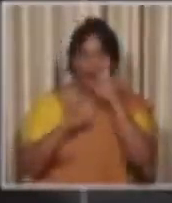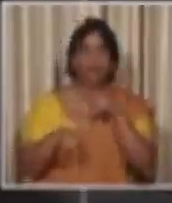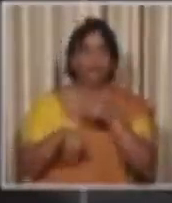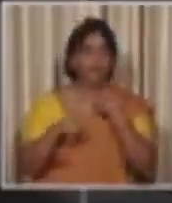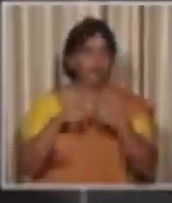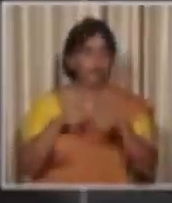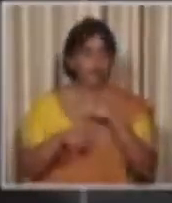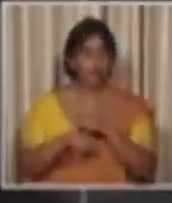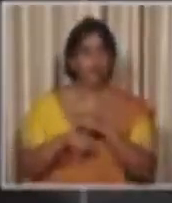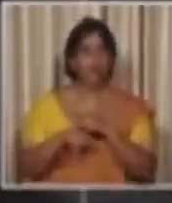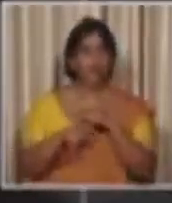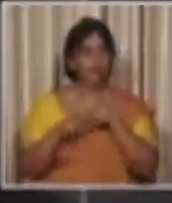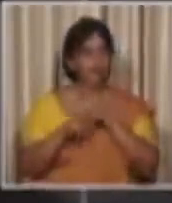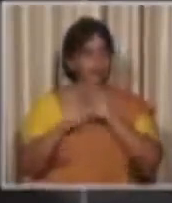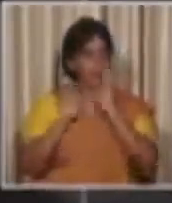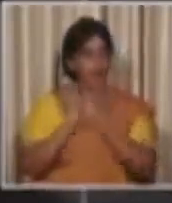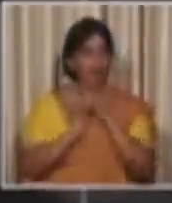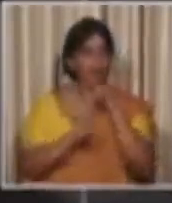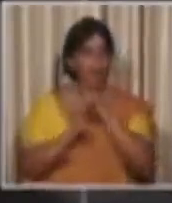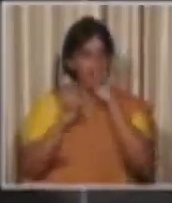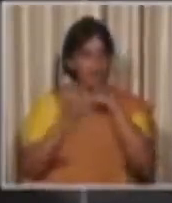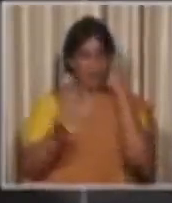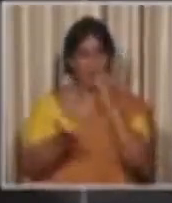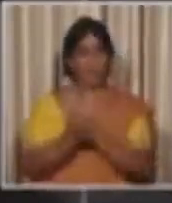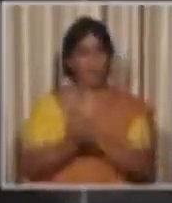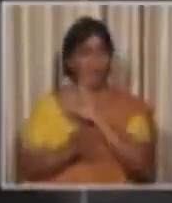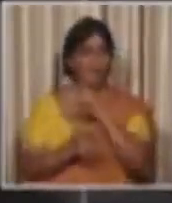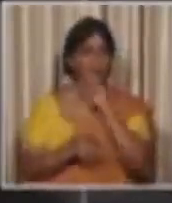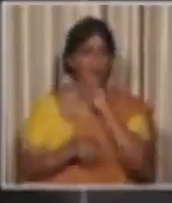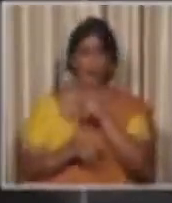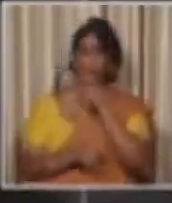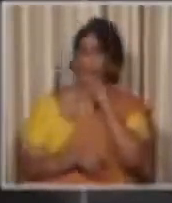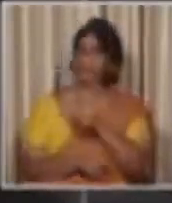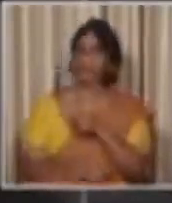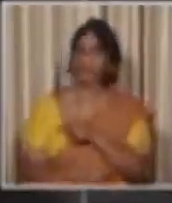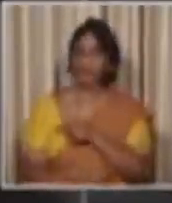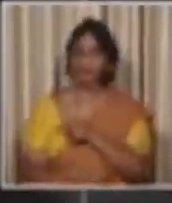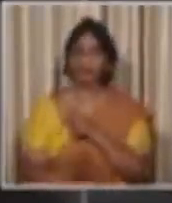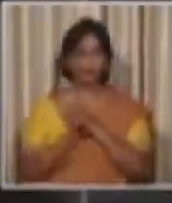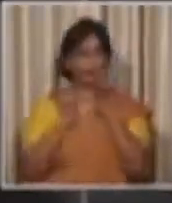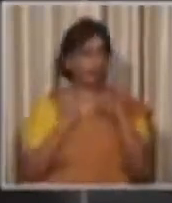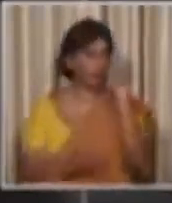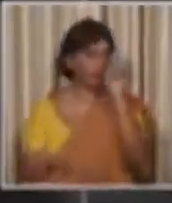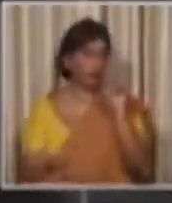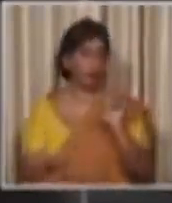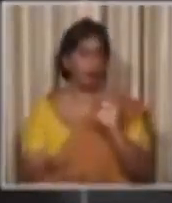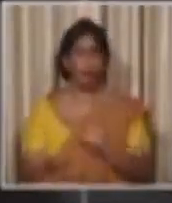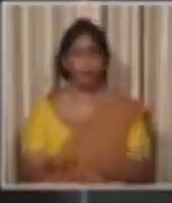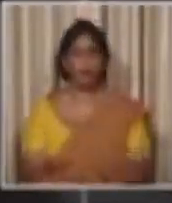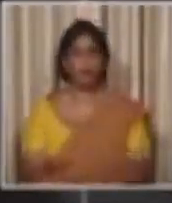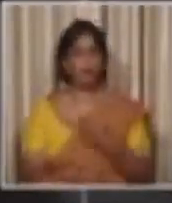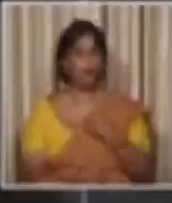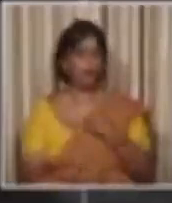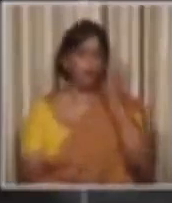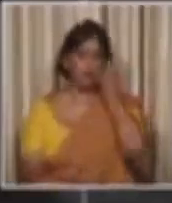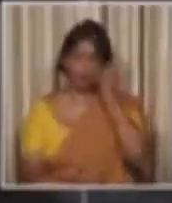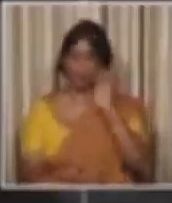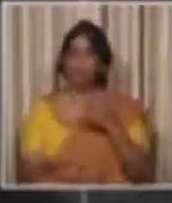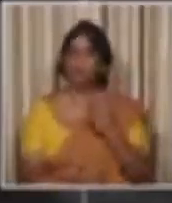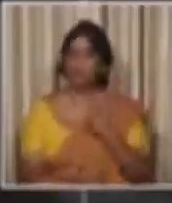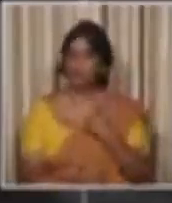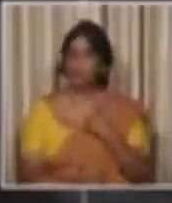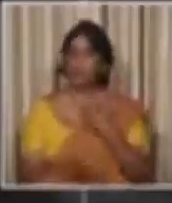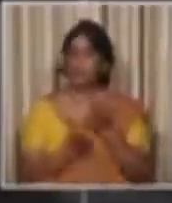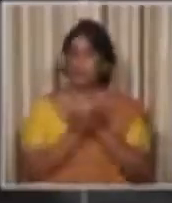පමණයි තියෙන්නේ. ඒතොර මේ වාගේ තැනක මේක නවත්තපු එක ඇත්තටම ලොකු ප්‍රශ්නයක්. අපේ මතය තිබුණේ